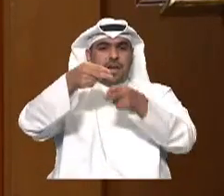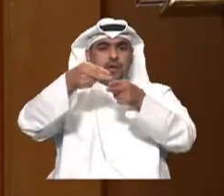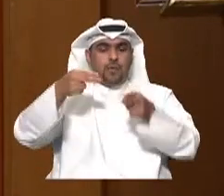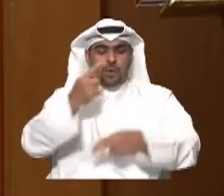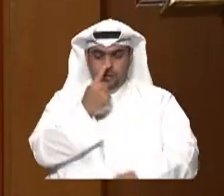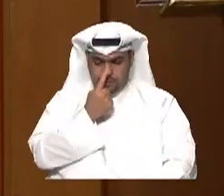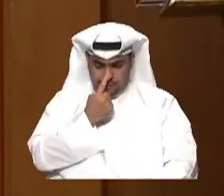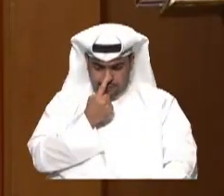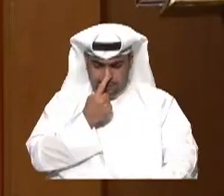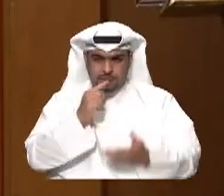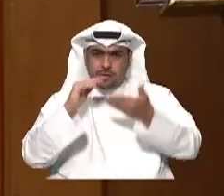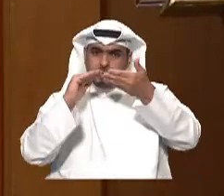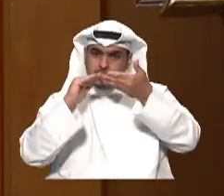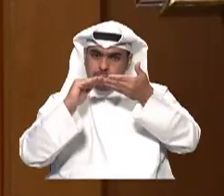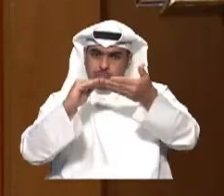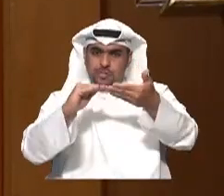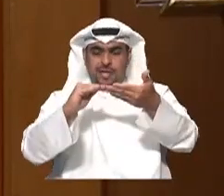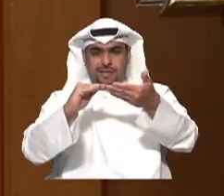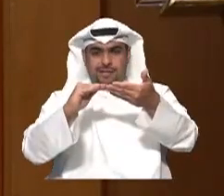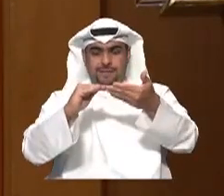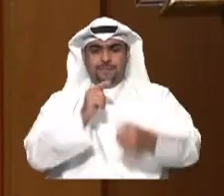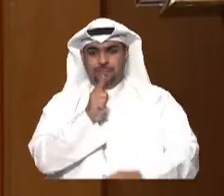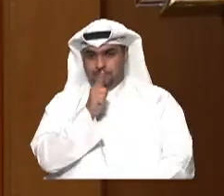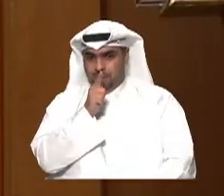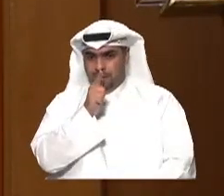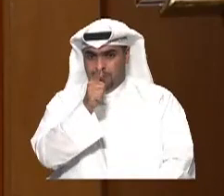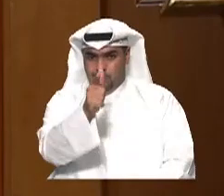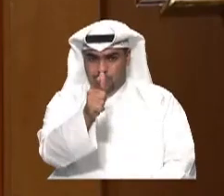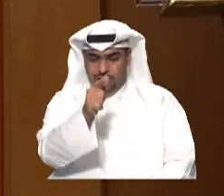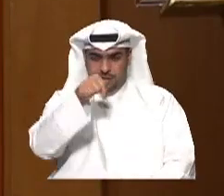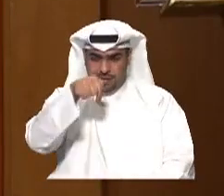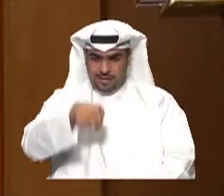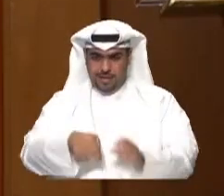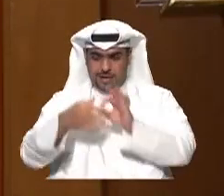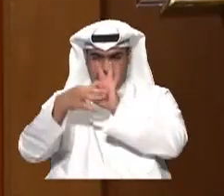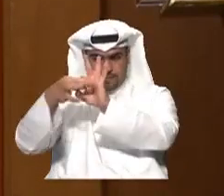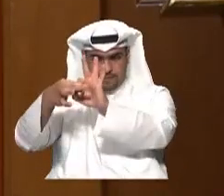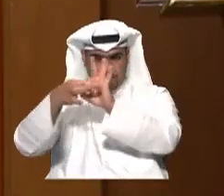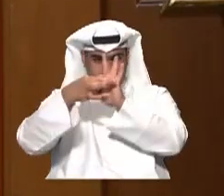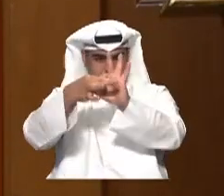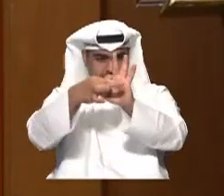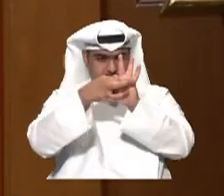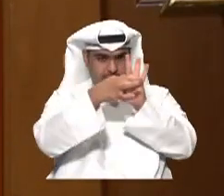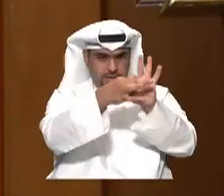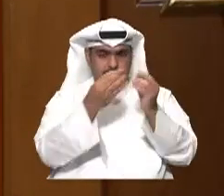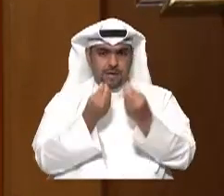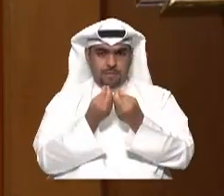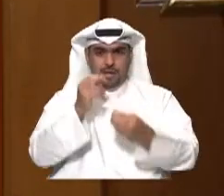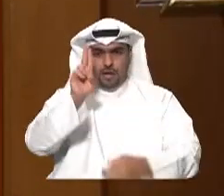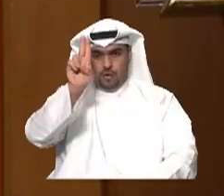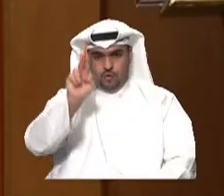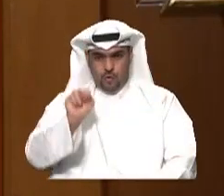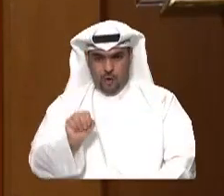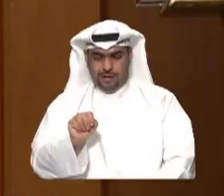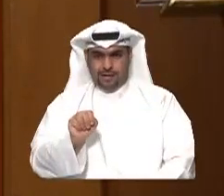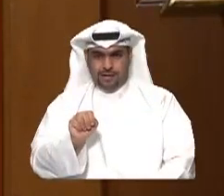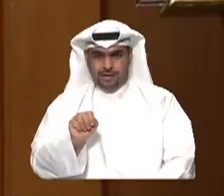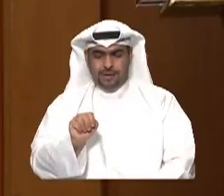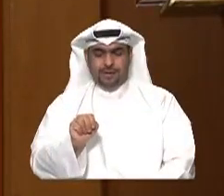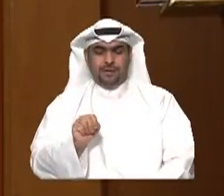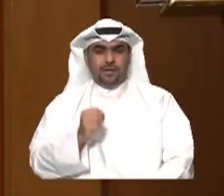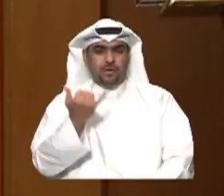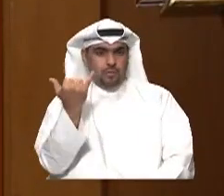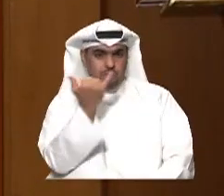أهمية التنسيق بين الدول والأطراف ذات الصلة مثل الأمم المتحدة ووكالتها المتخصصة في